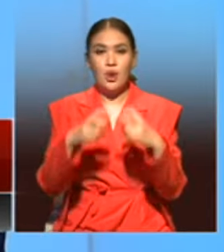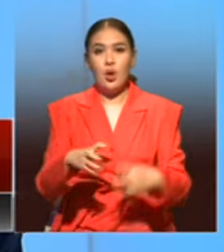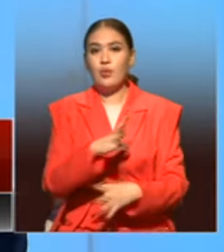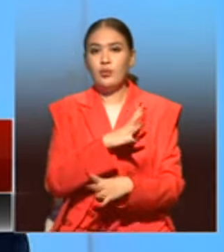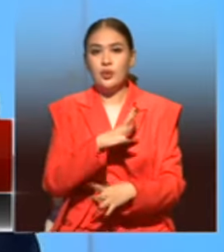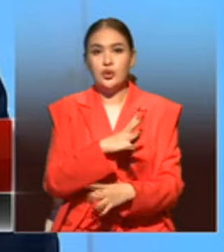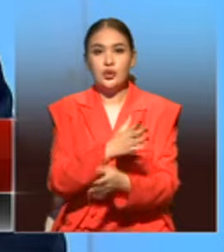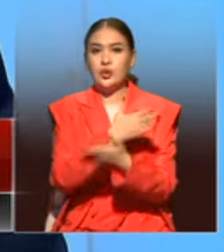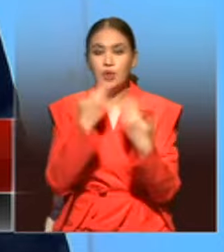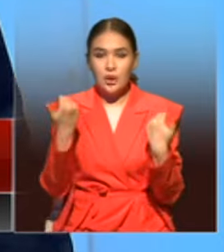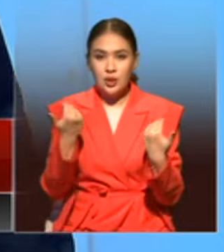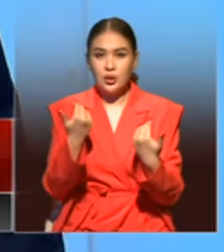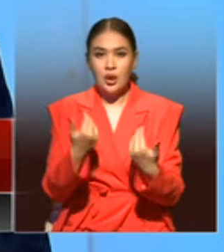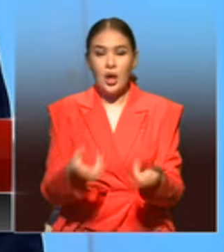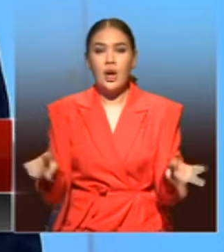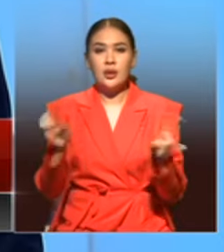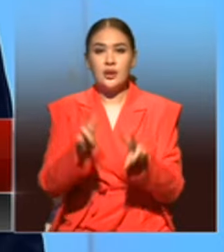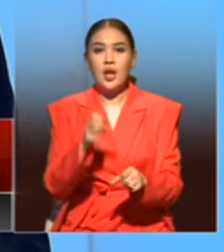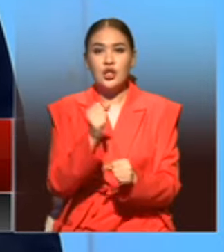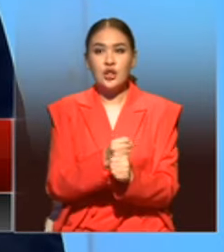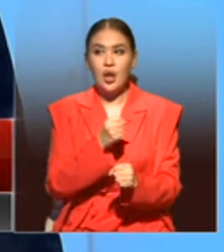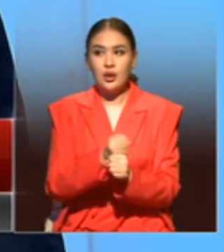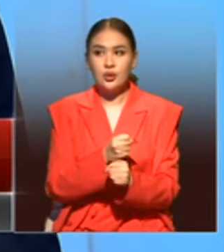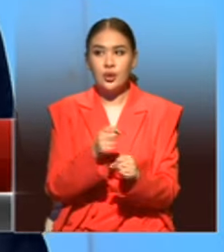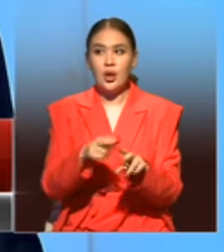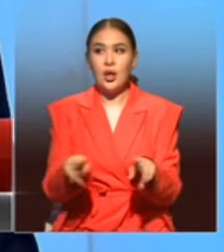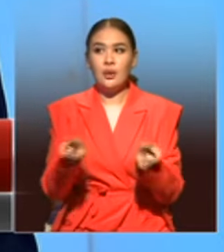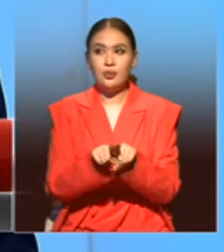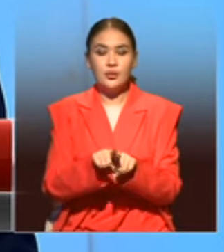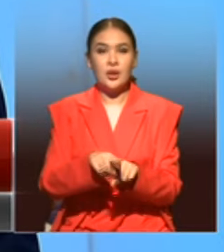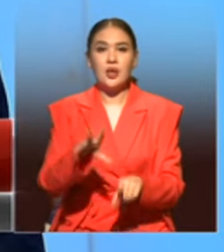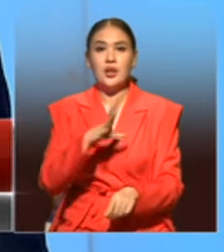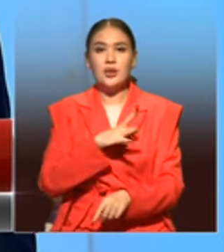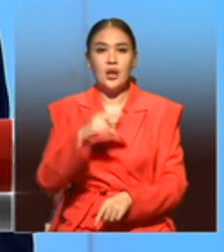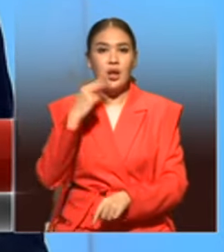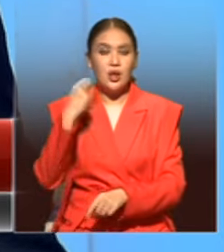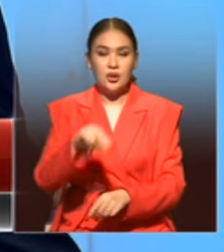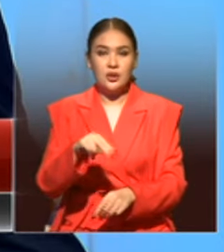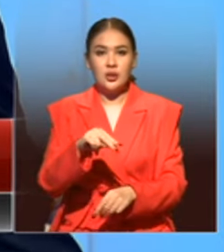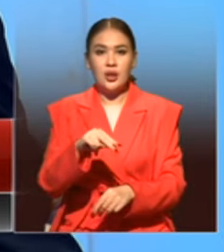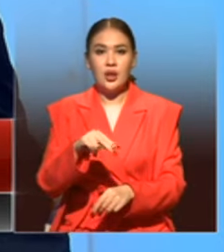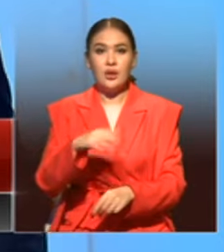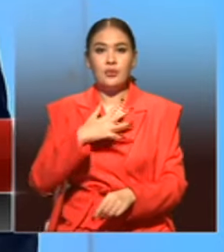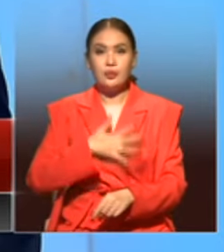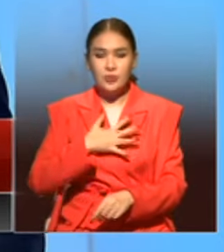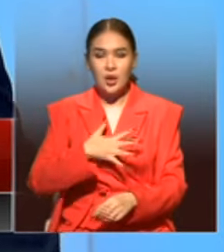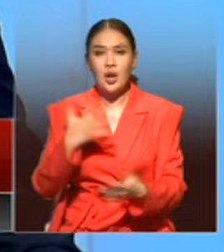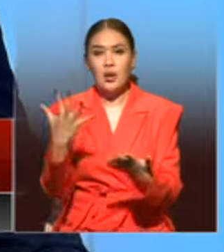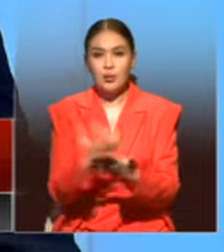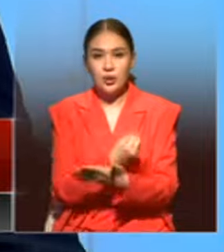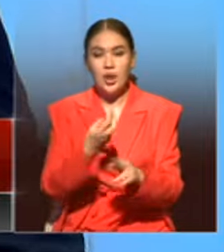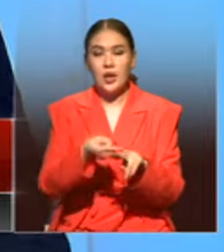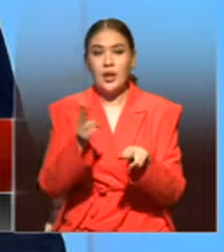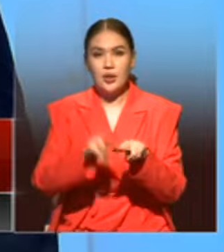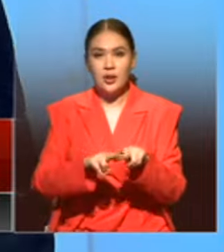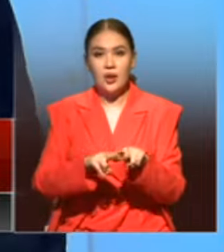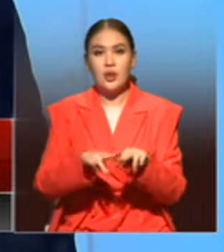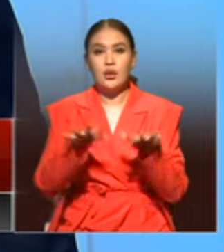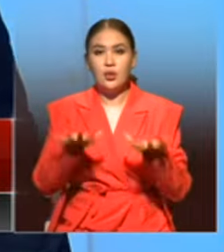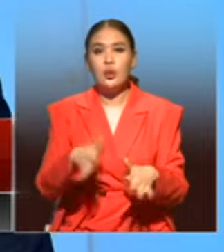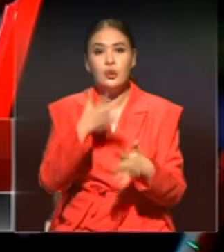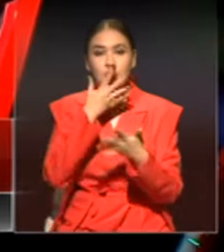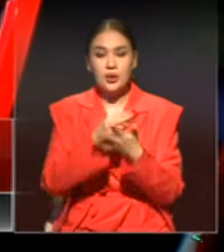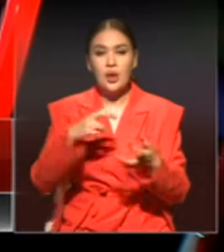мүмкін. Кейбір өңірлерде жаңа қалдықтарды шығаруға байланысты қызметтің сапасының төмендігі болуы мүмкін. Ол енді жаңағыдай жергілікті өңірдегі өзінің жаңағыдай